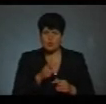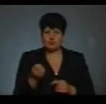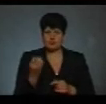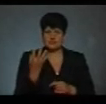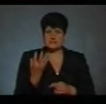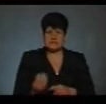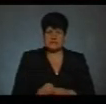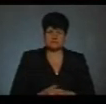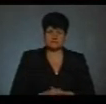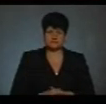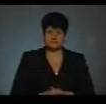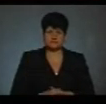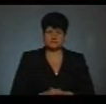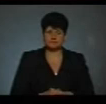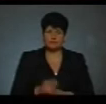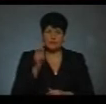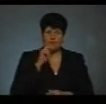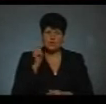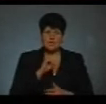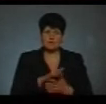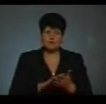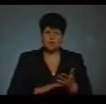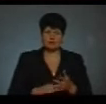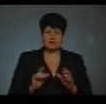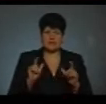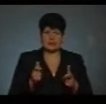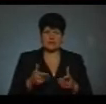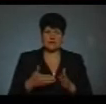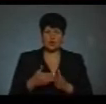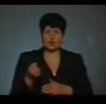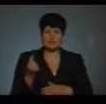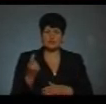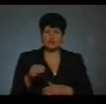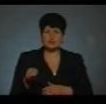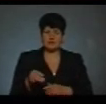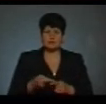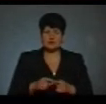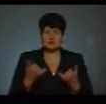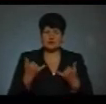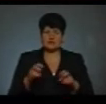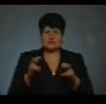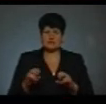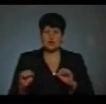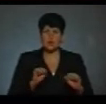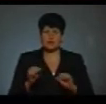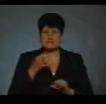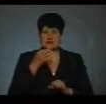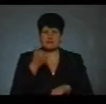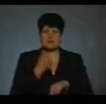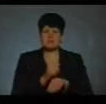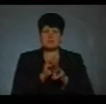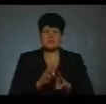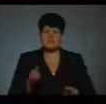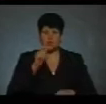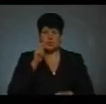днів. В Україні продовжили карантин до 11 травня. Про це сьогодні на засіданні уряду заявив прем'єр-міністр